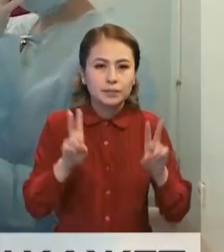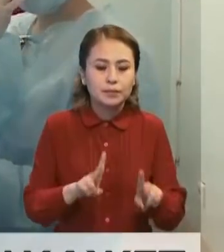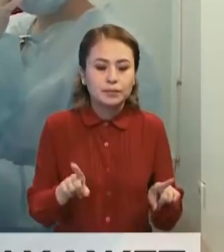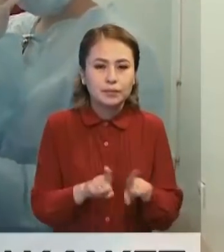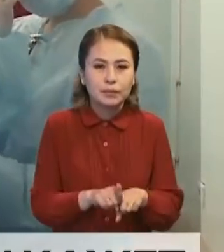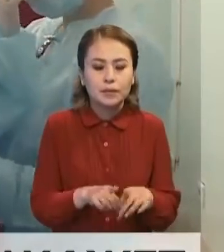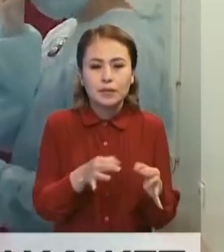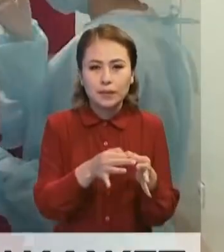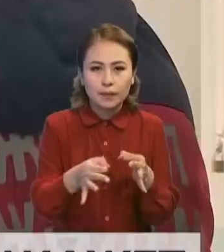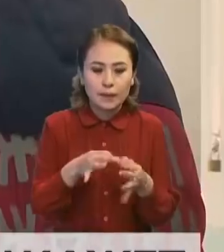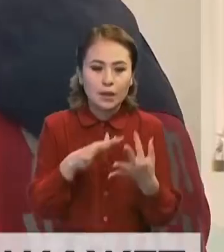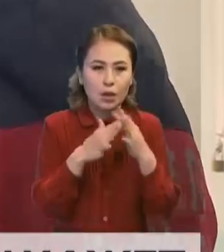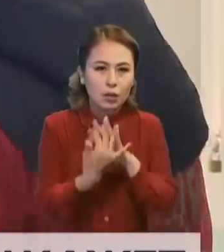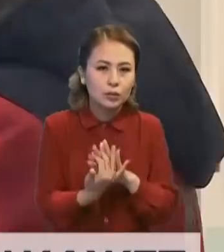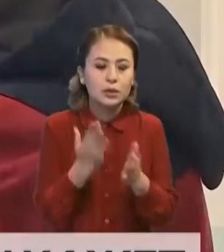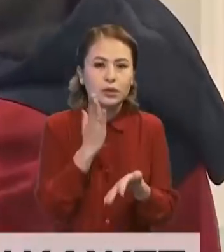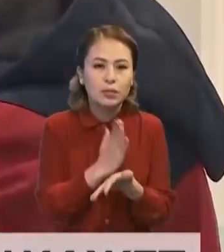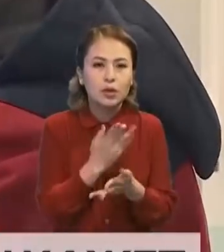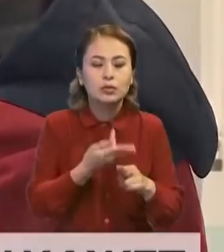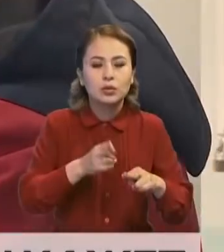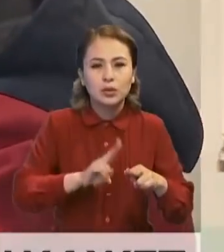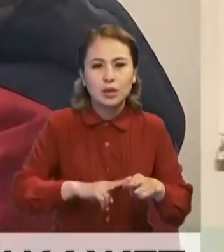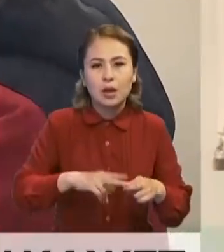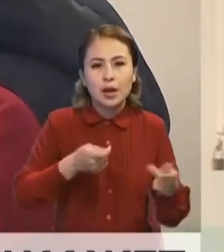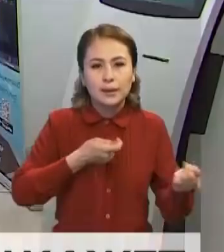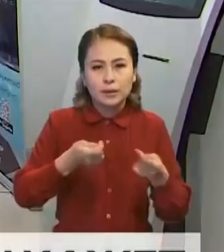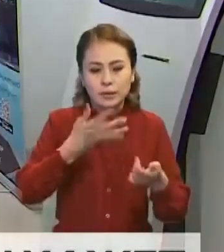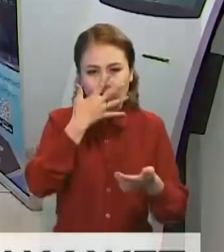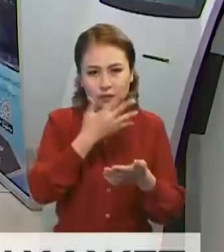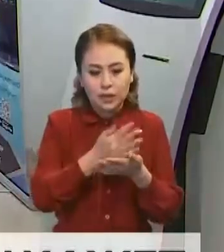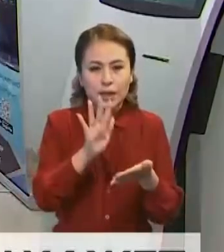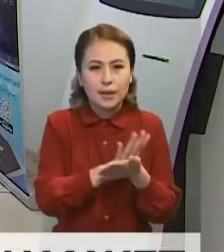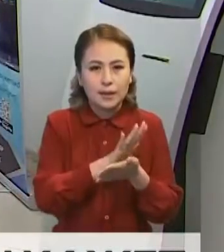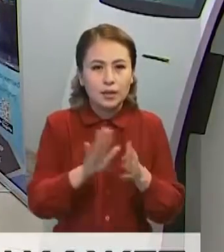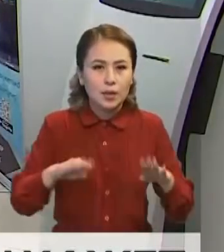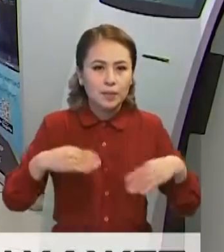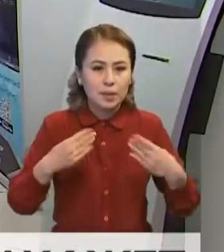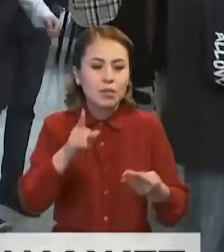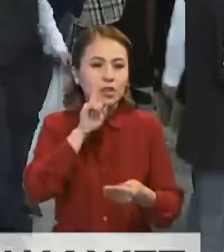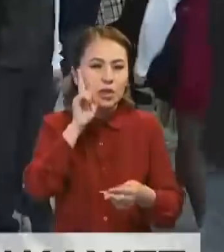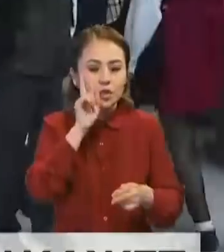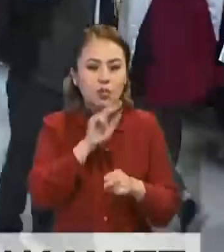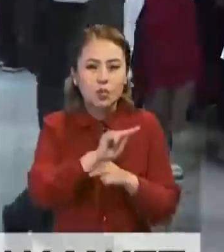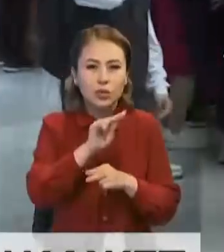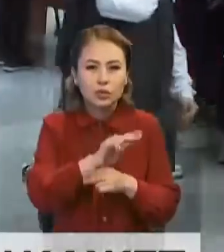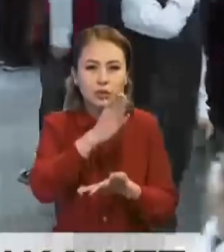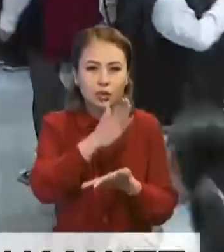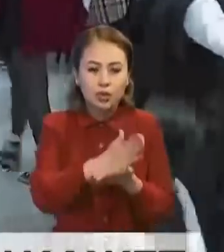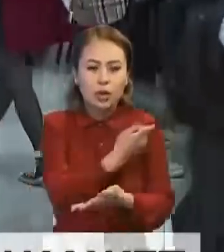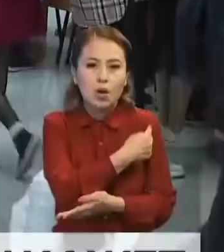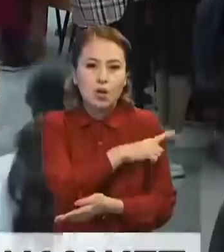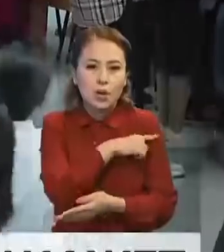әсіресе, аудан, ауылдарда таптырмайды. Сондықтан әкімдіктер өз грантын беріп, жастарды оқытып жатыр. Бұдан бөлік,